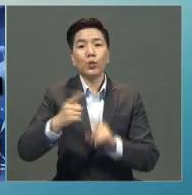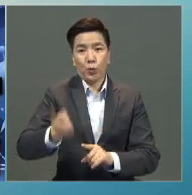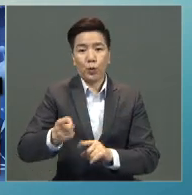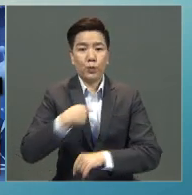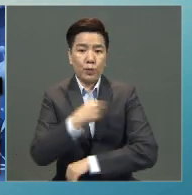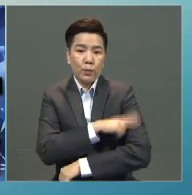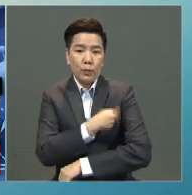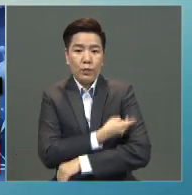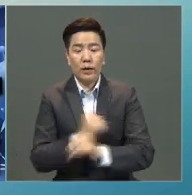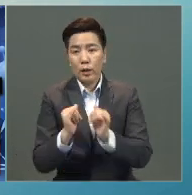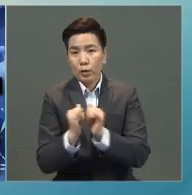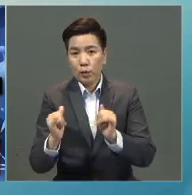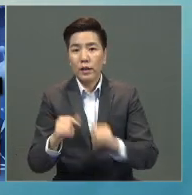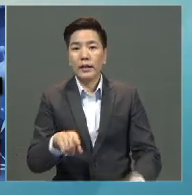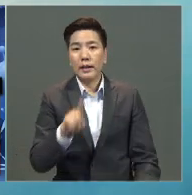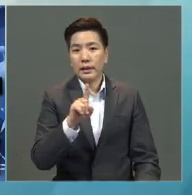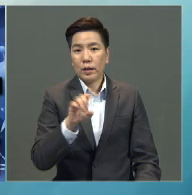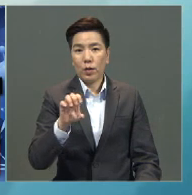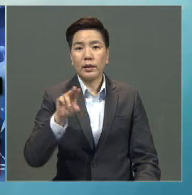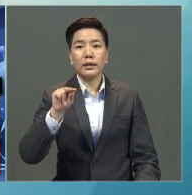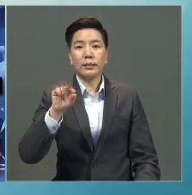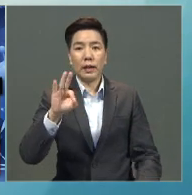นะครับแล้วก็ไม่มีชีวิตเพิ่มเติมนะครับอย่างรักษาตัวอยู่ในโรงพยาบาล139